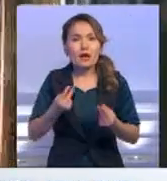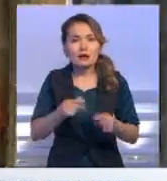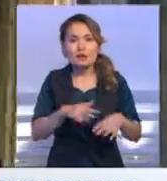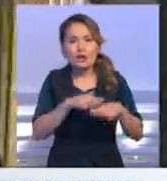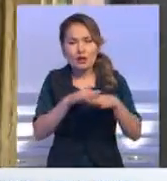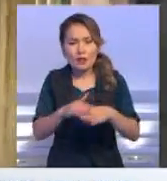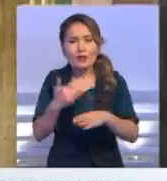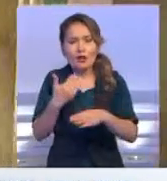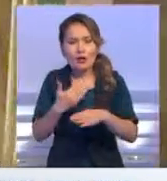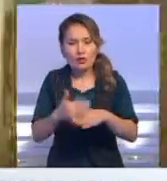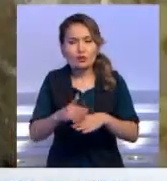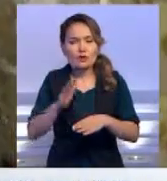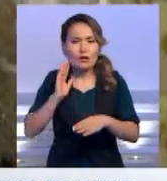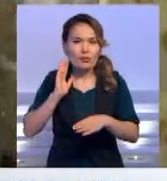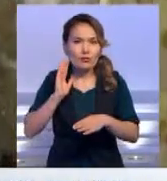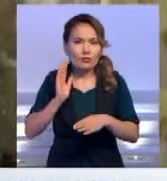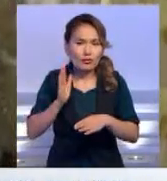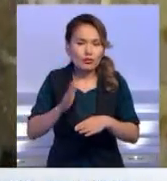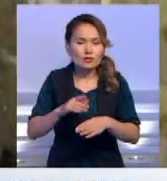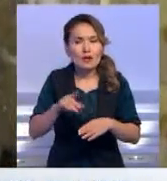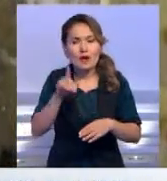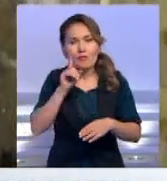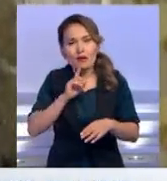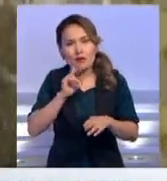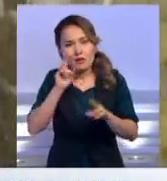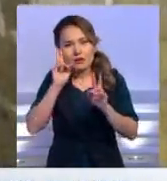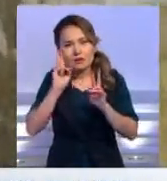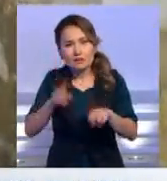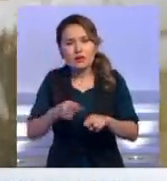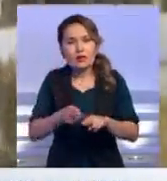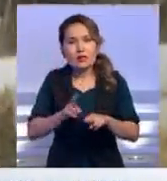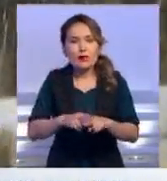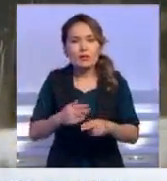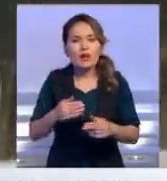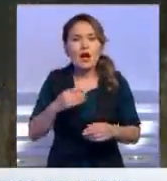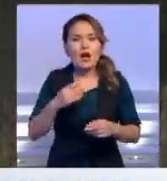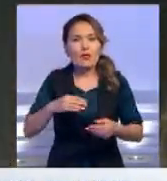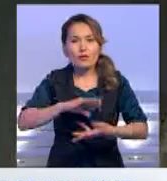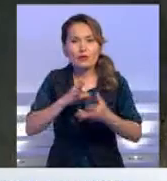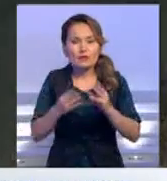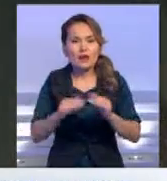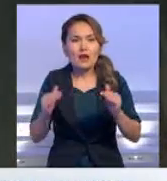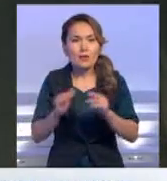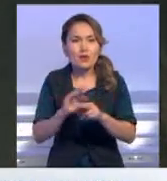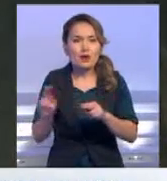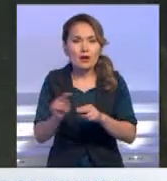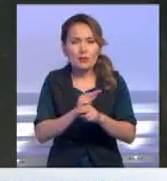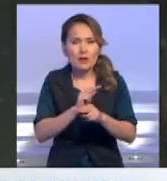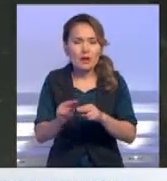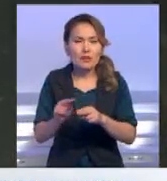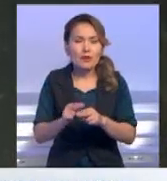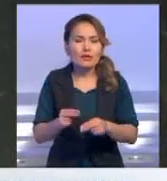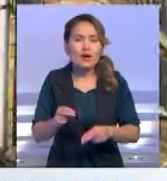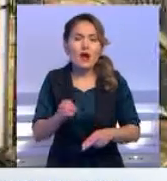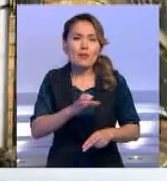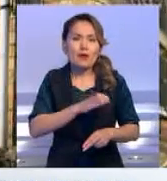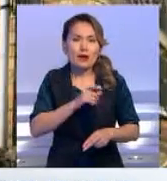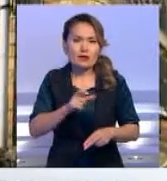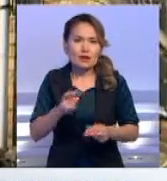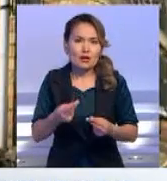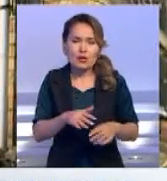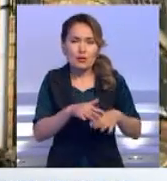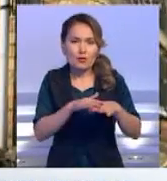ақша бөлу заңға қайшы дейді. Баспананы тек тұрғын үй коммуналдық шаруашылығын жаңғырту бағдарламасы арқылы немесе демеушілердің көмегімен